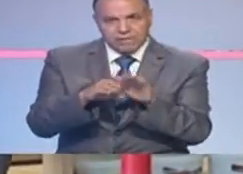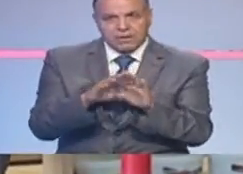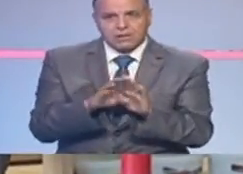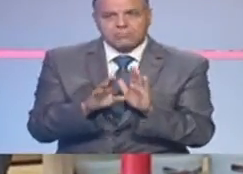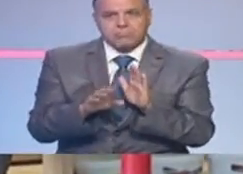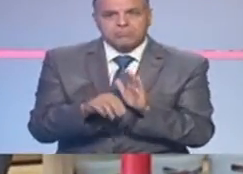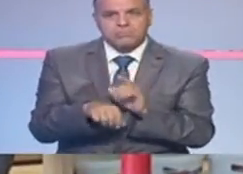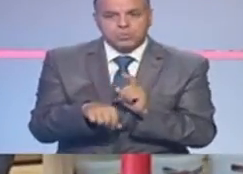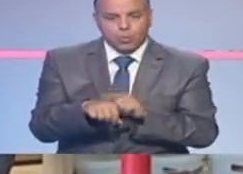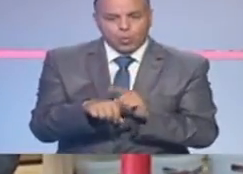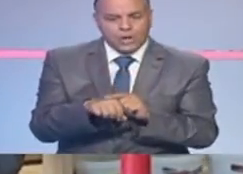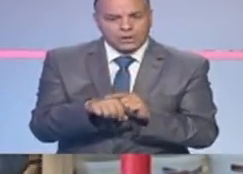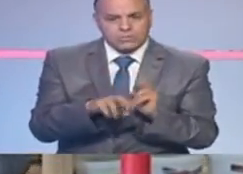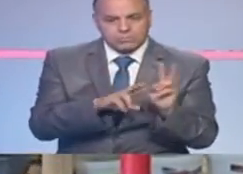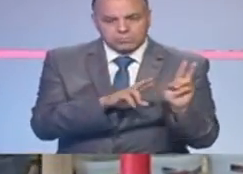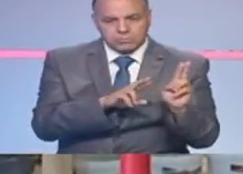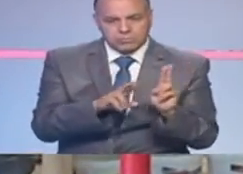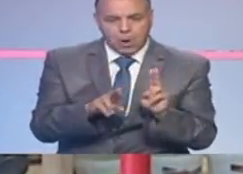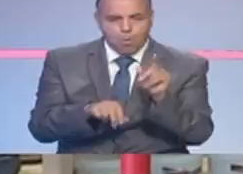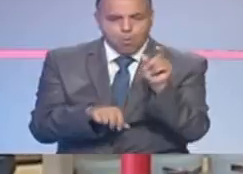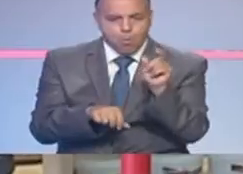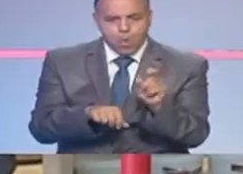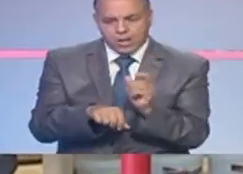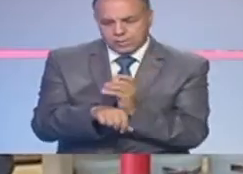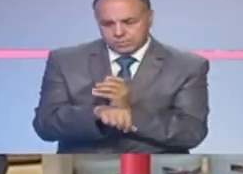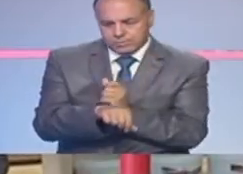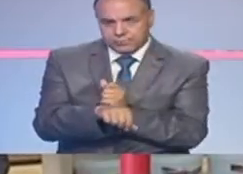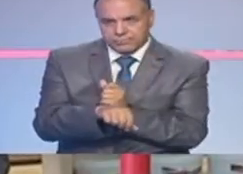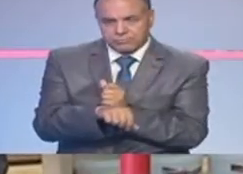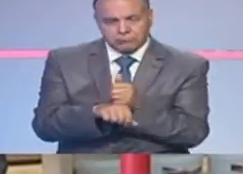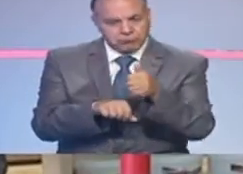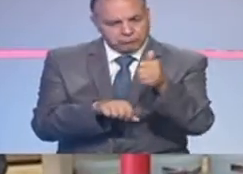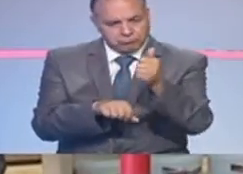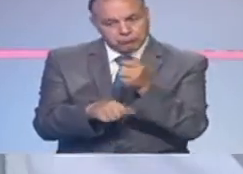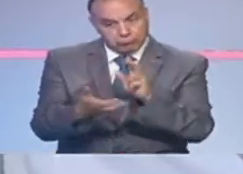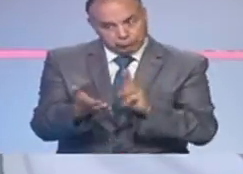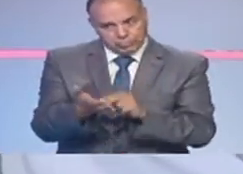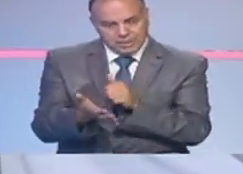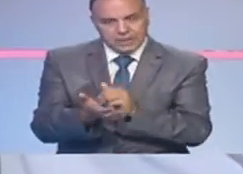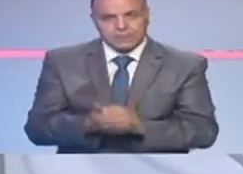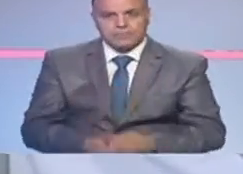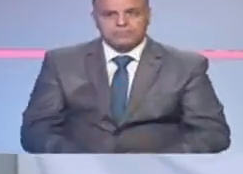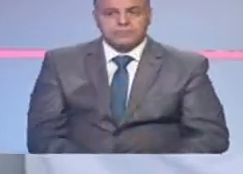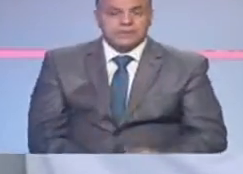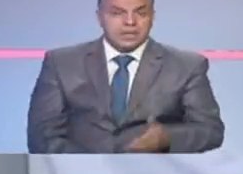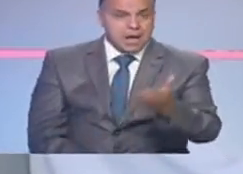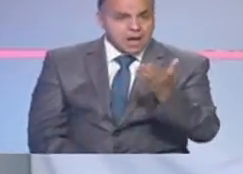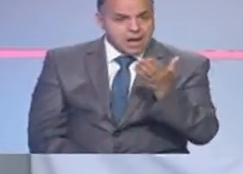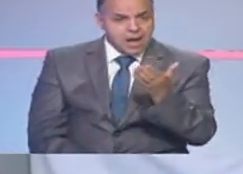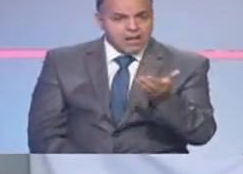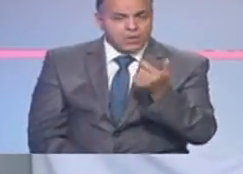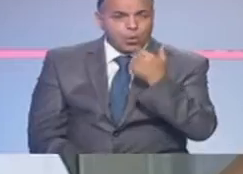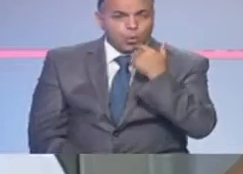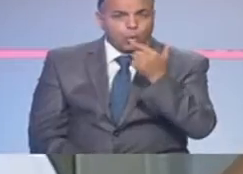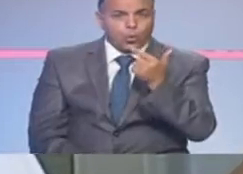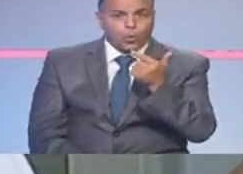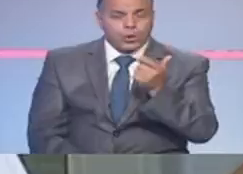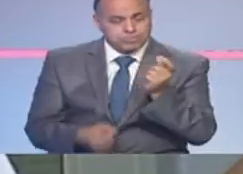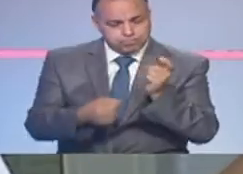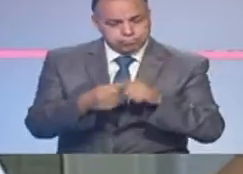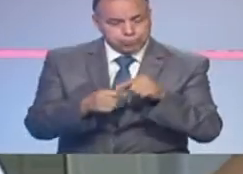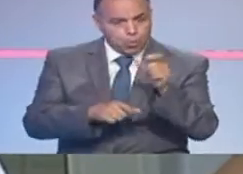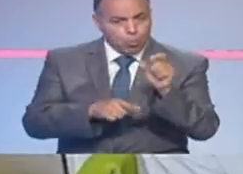يخلط للمواطن ويكون عرضه نزاع فاعليه هذا ما كانت عمليه تسجيل